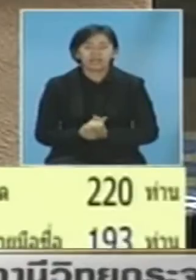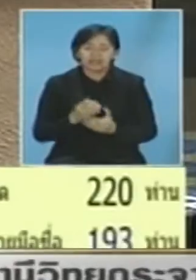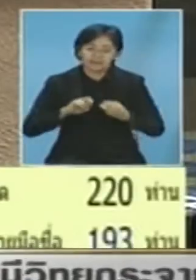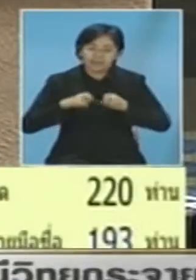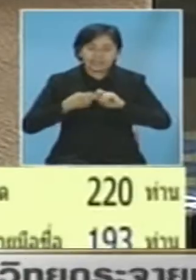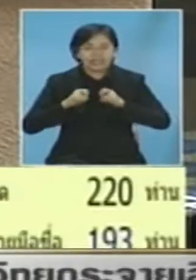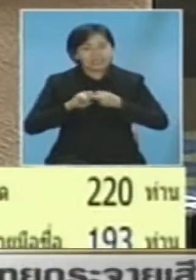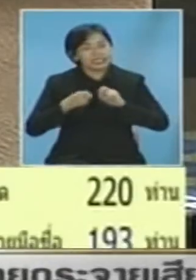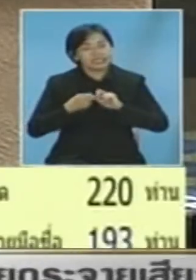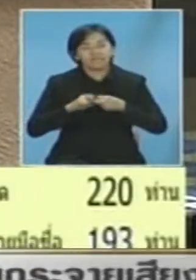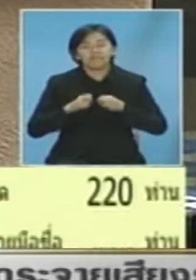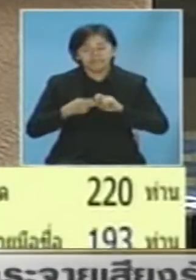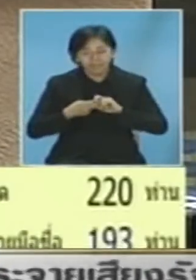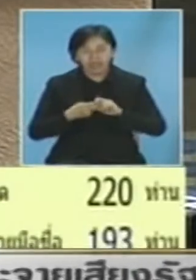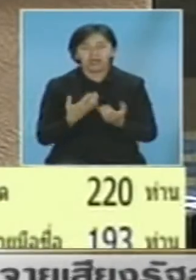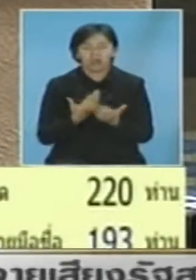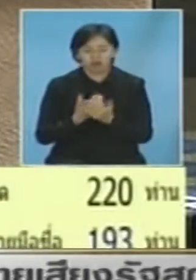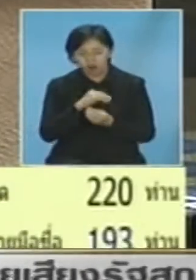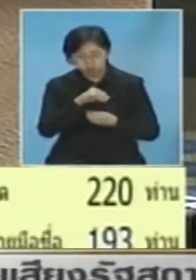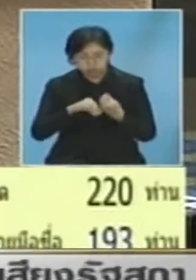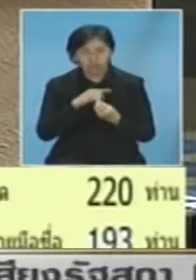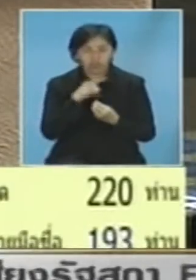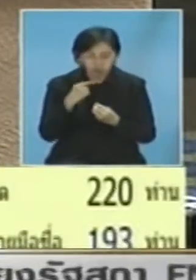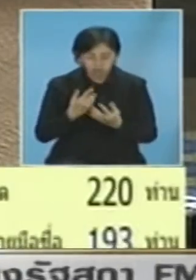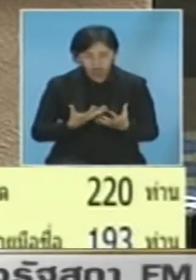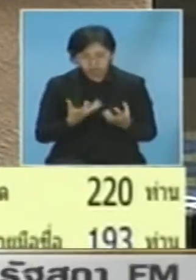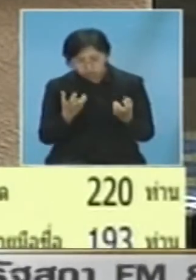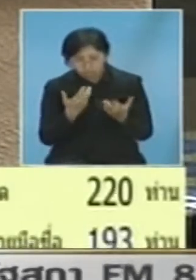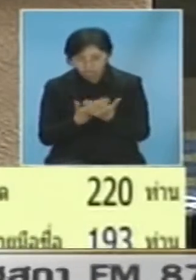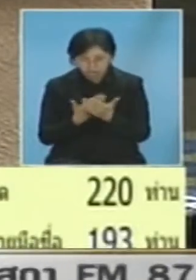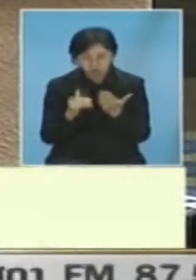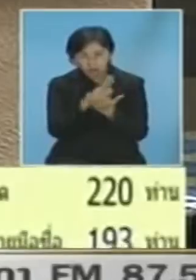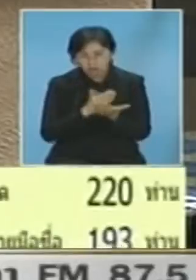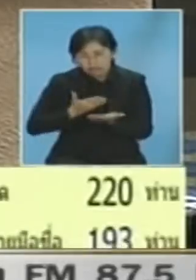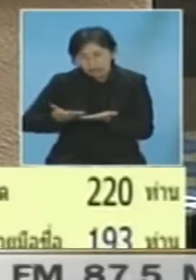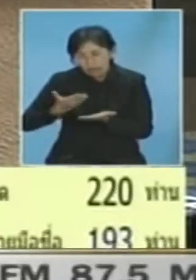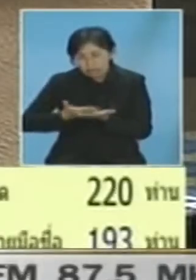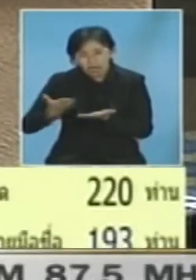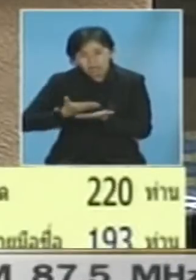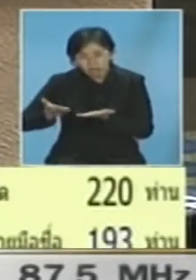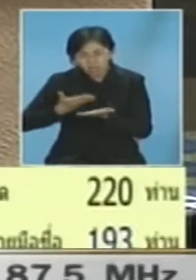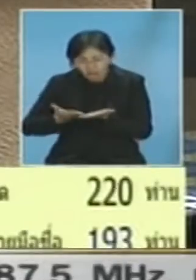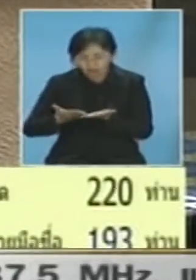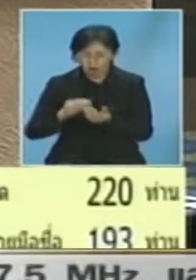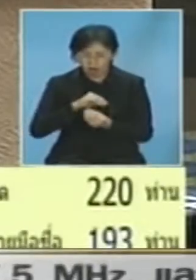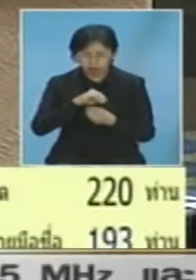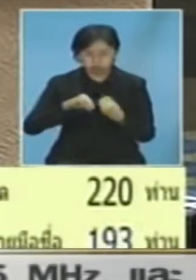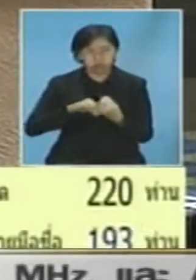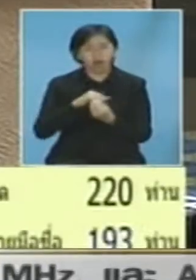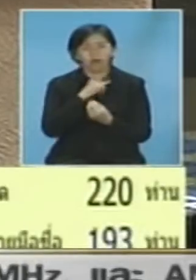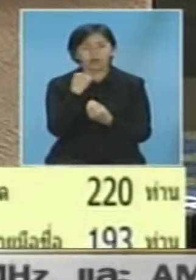ดก่อให้เกิดความเสี่ยงต่อการคลังของประเทศอย่างมีนัยยะสำคัญแล้ว